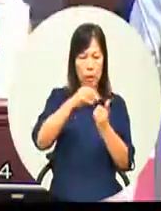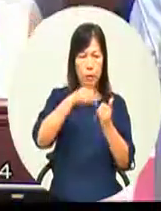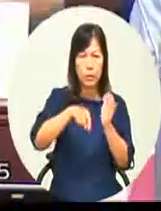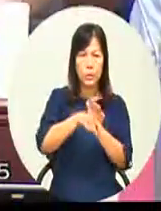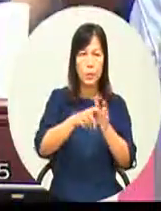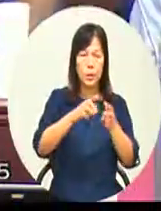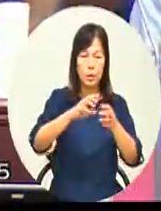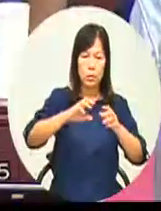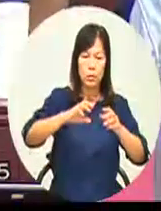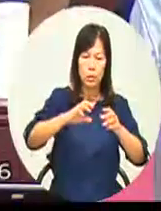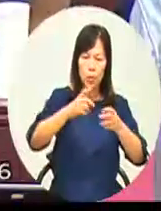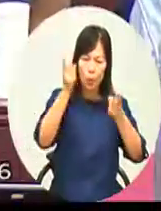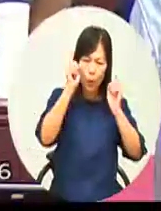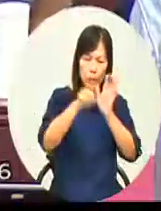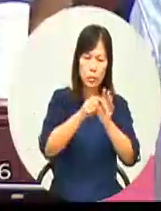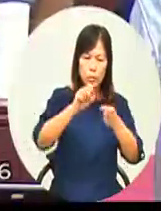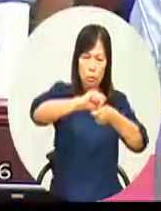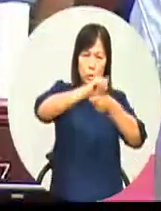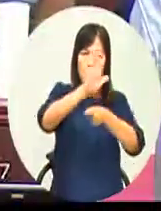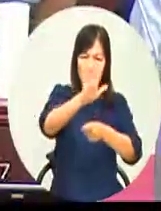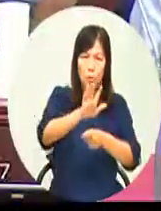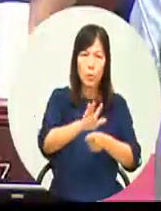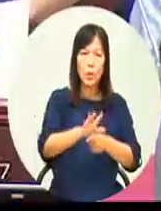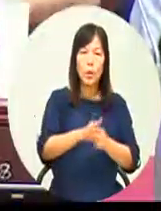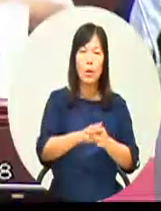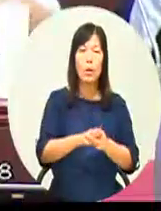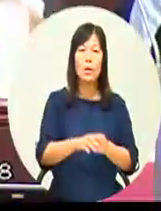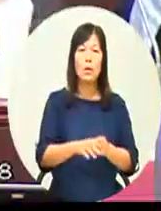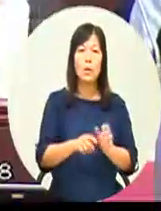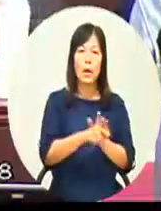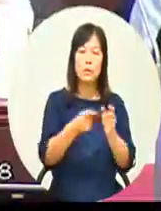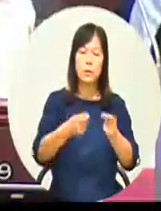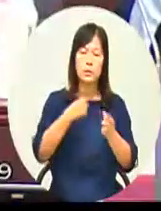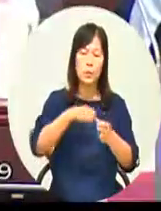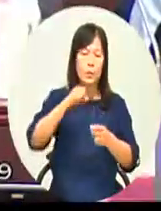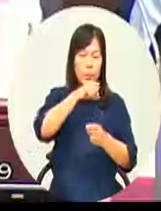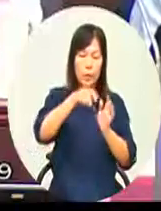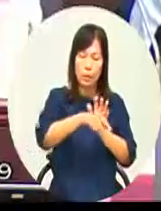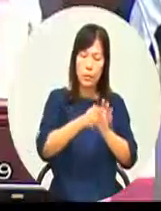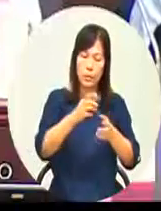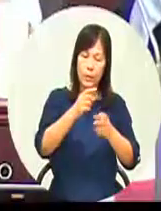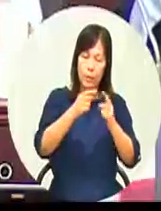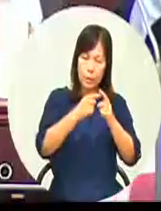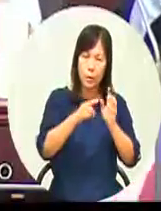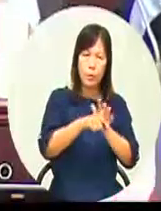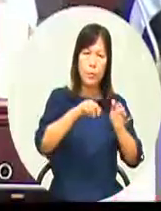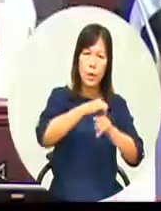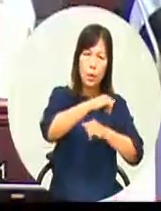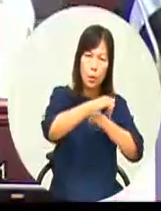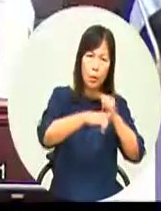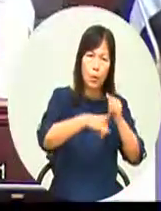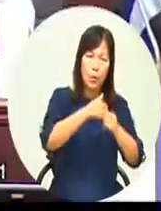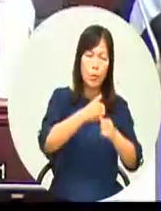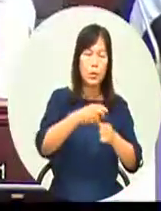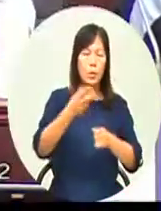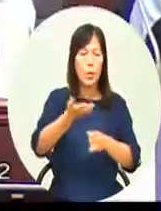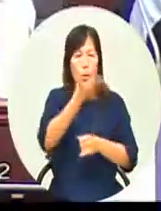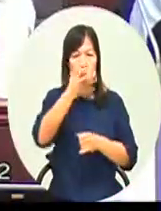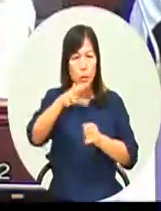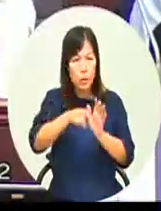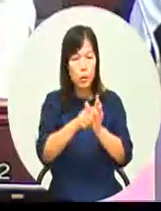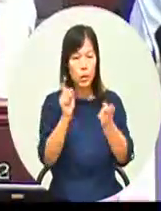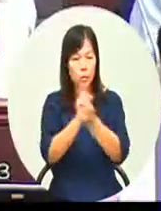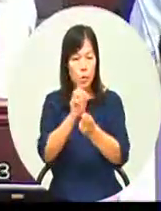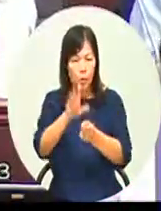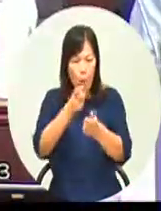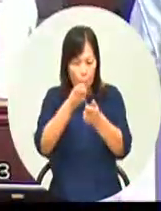是增加的。既然国内旅客它是增加的，也就是说我们的景点或我们的活动还是对我们的观光客是